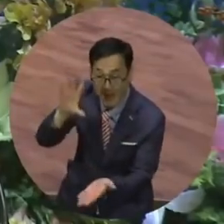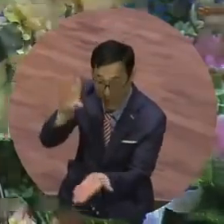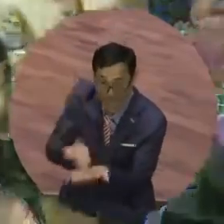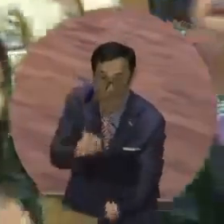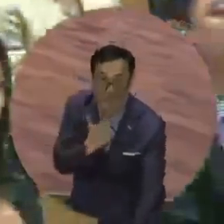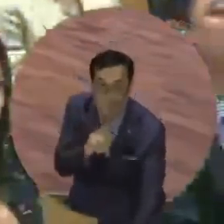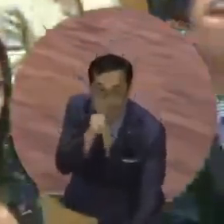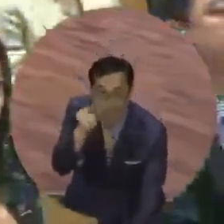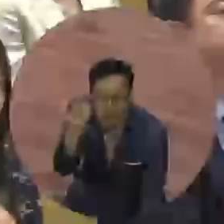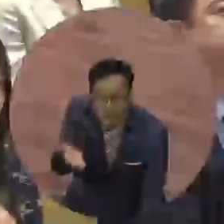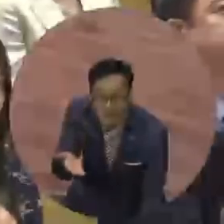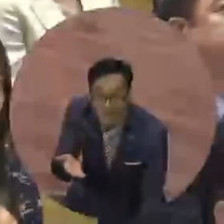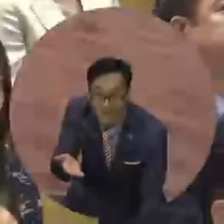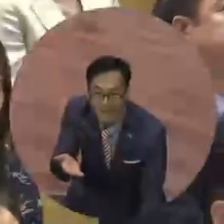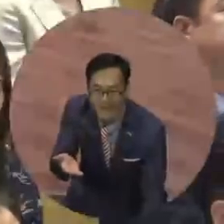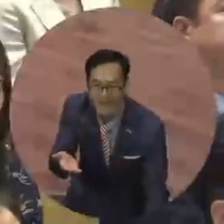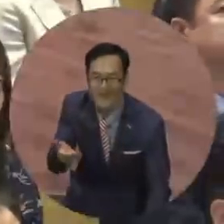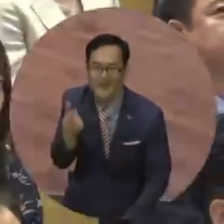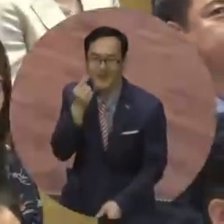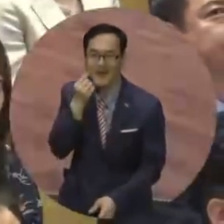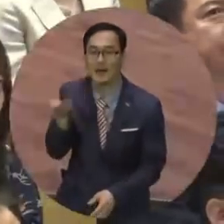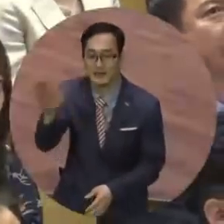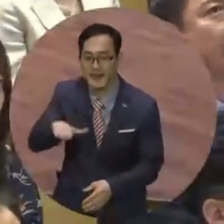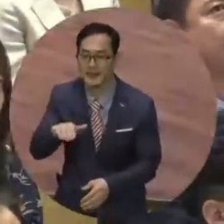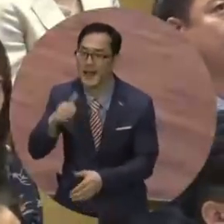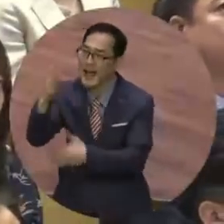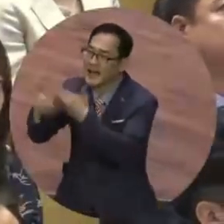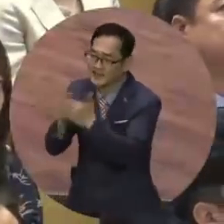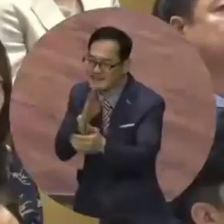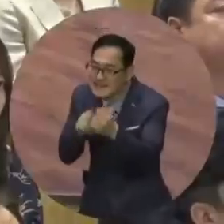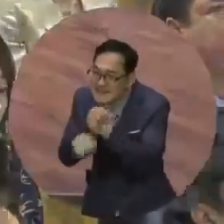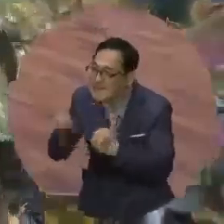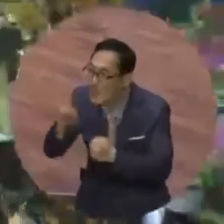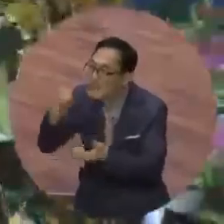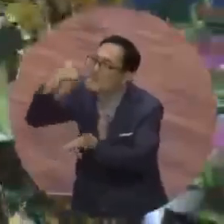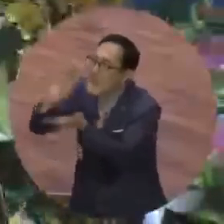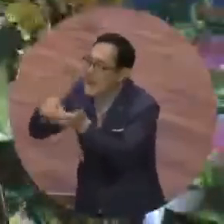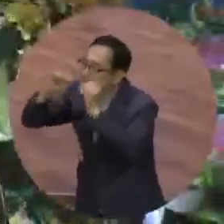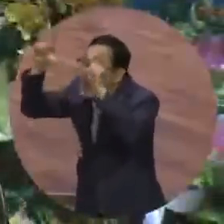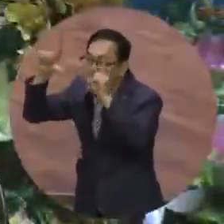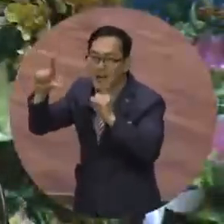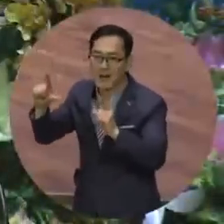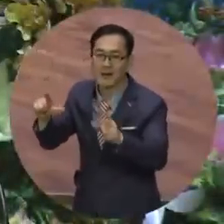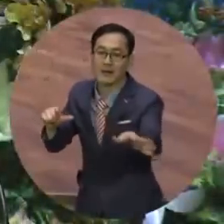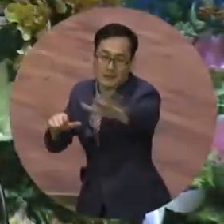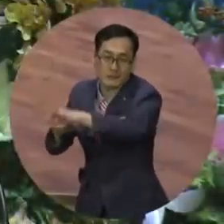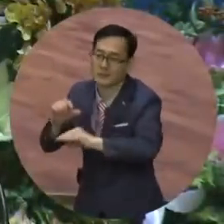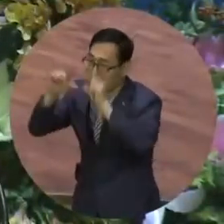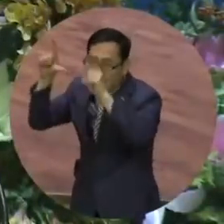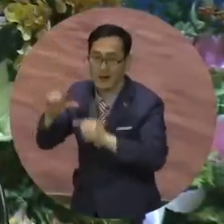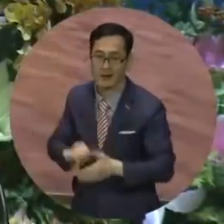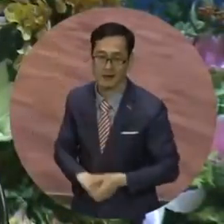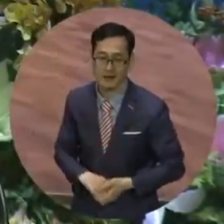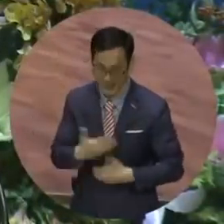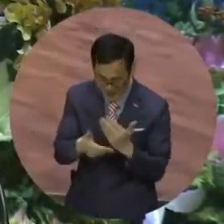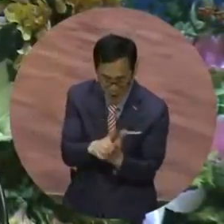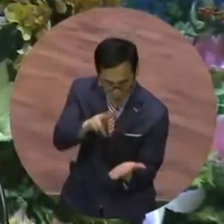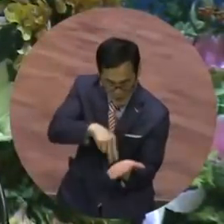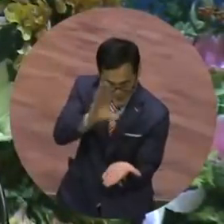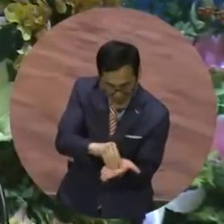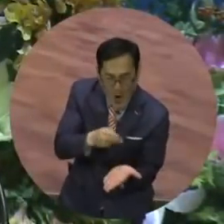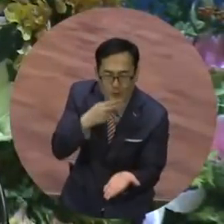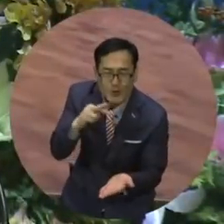하리라. 그 진리가 예수 그리스도요. 한 번도 안 읽어도 구원 받아요. 그냥 예수 믿으면